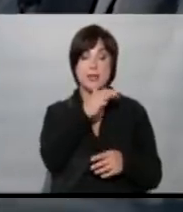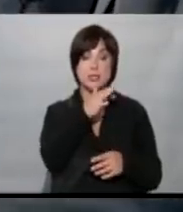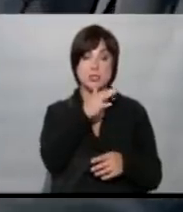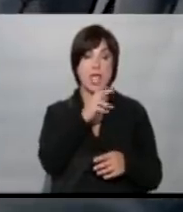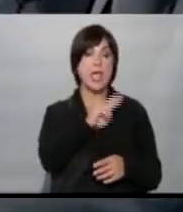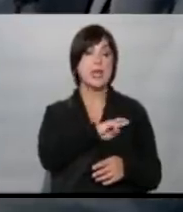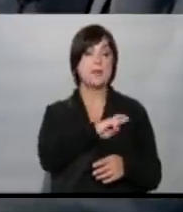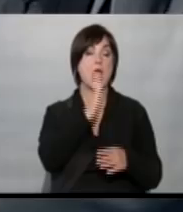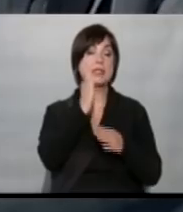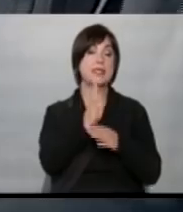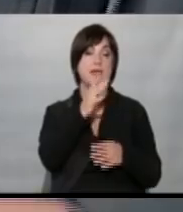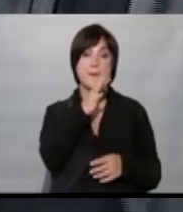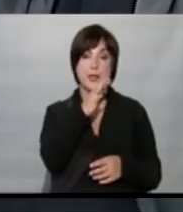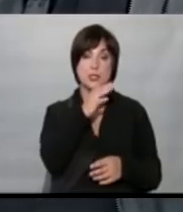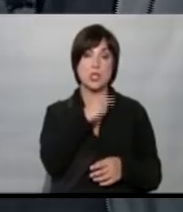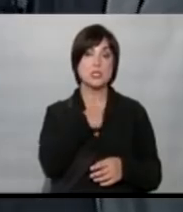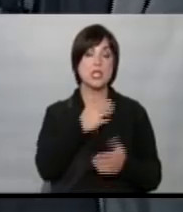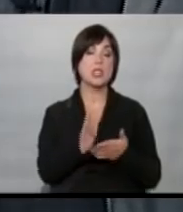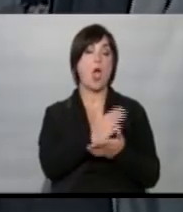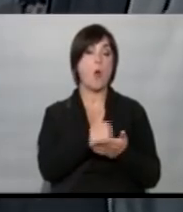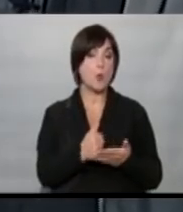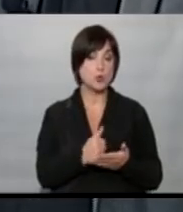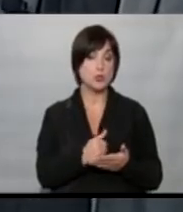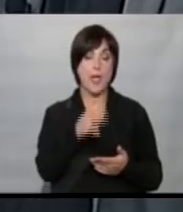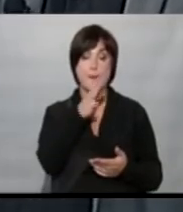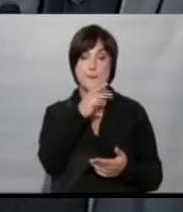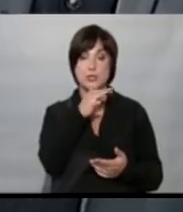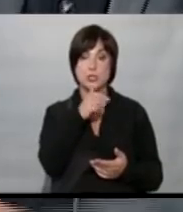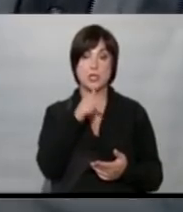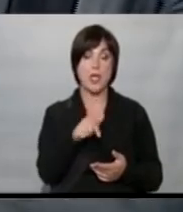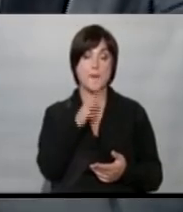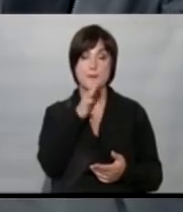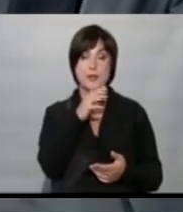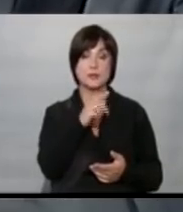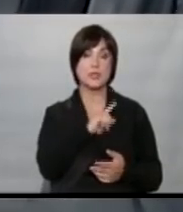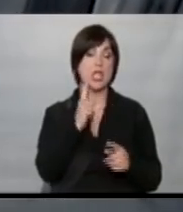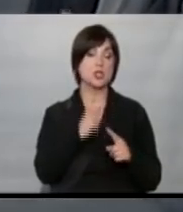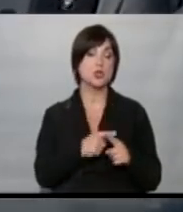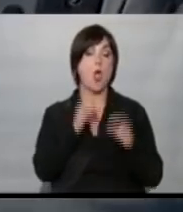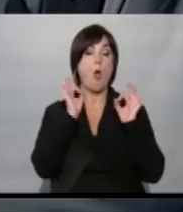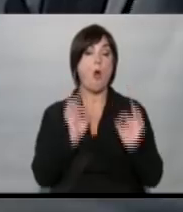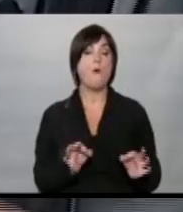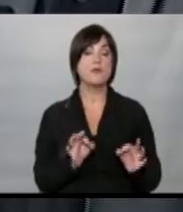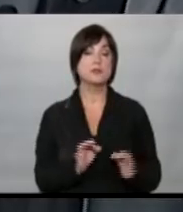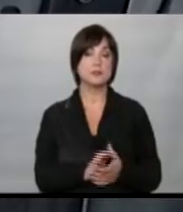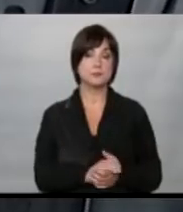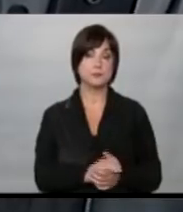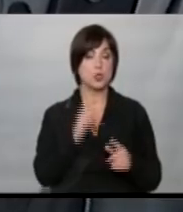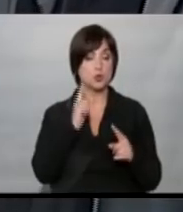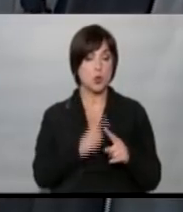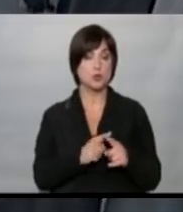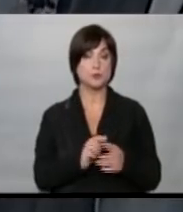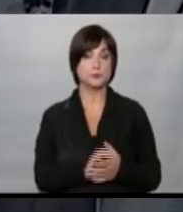или Република Северна Македонија ние да употребуваме Македонија и македонски. Не, не точно. Официално, не, да, точно. Точно е. Надвор